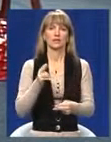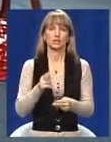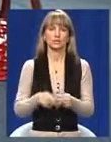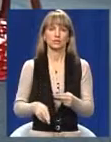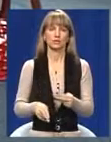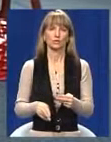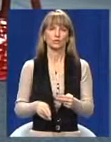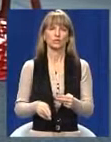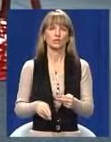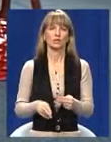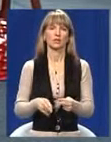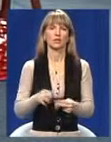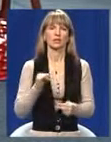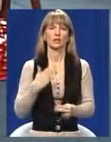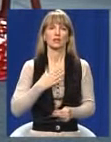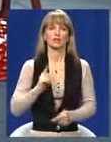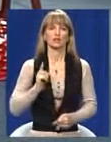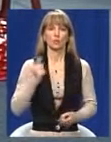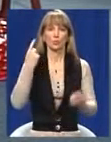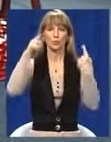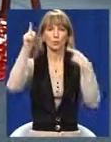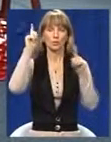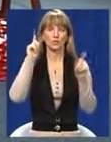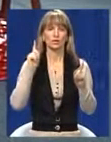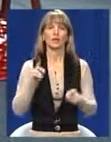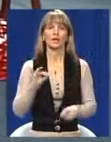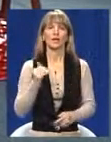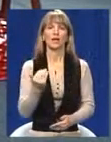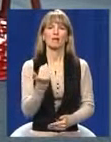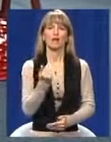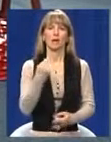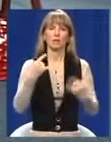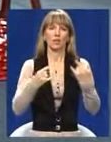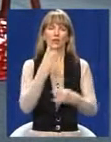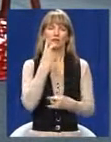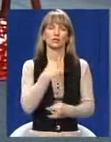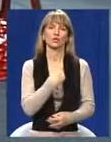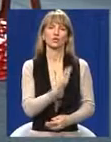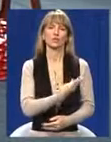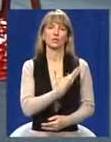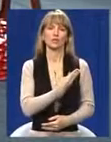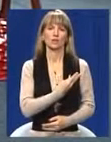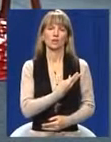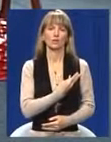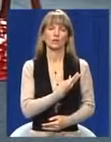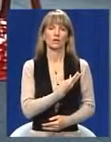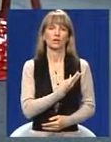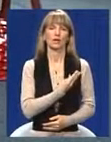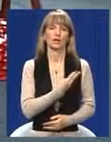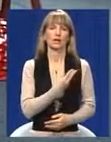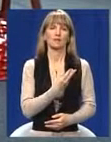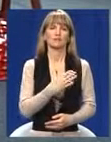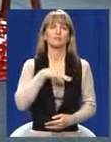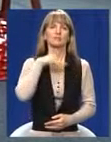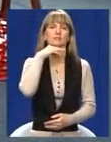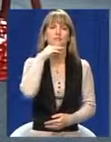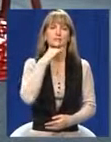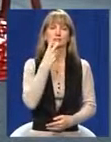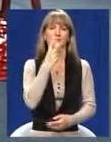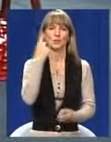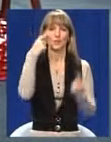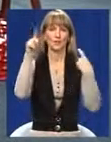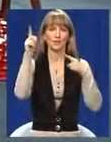кінця. Нас чекає мультик. І вам, телеглядачі, я бажаю насититися і переглянути